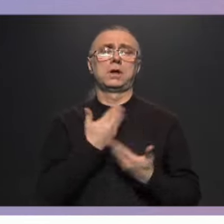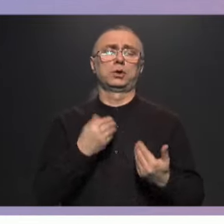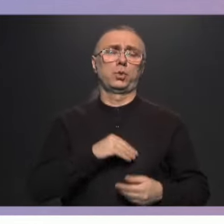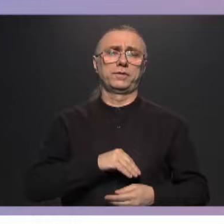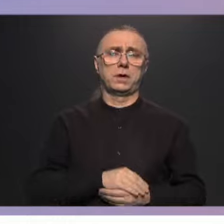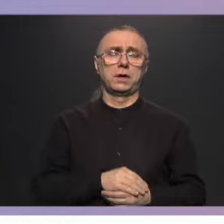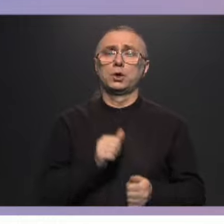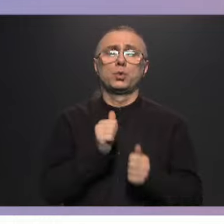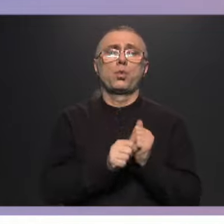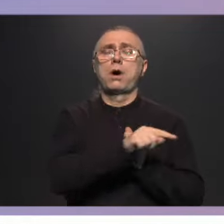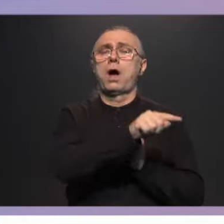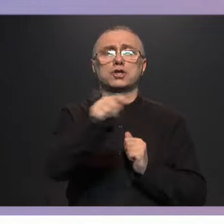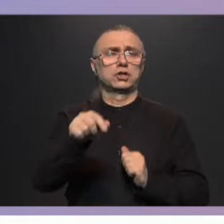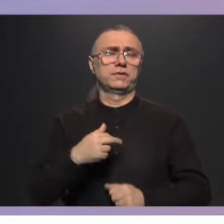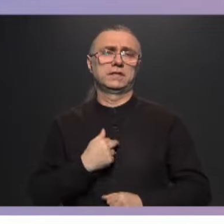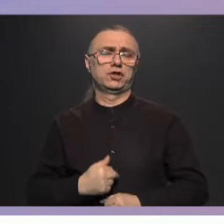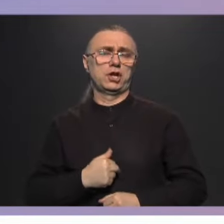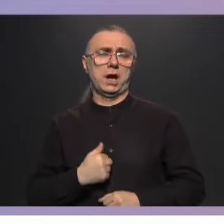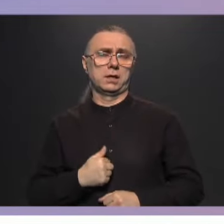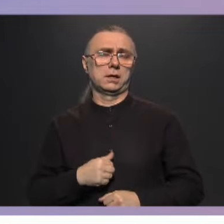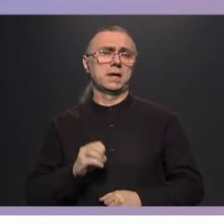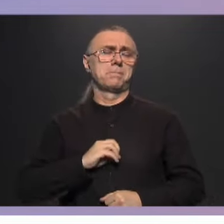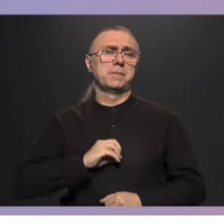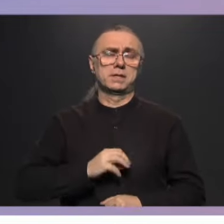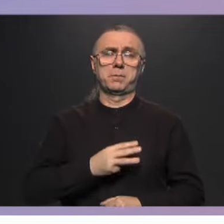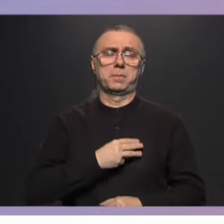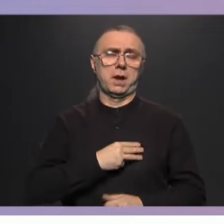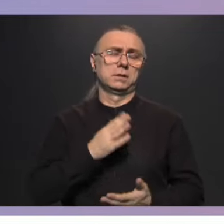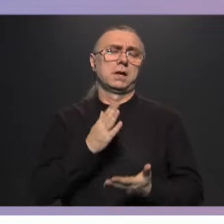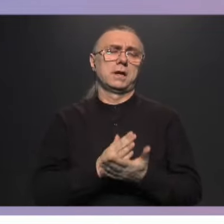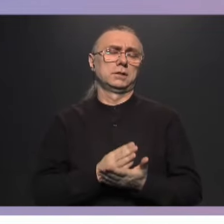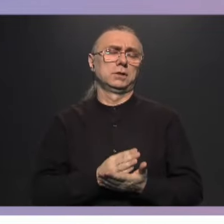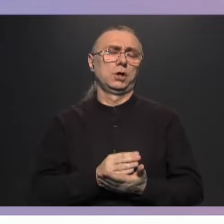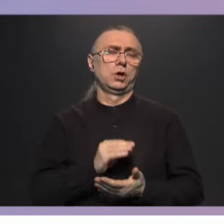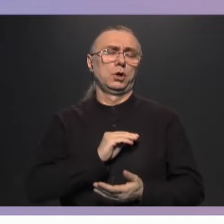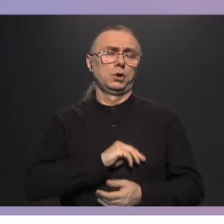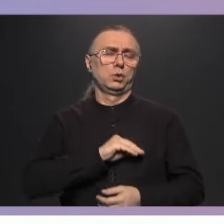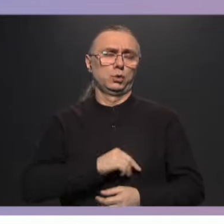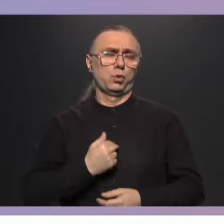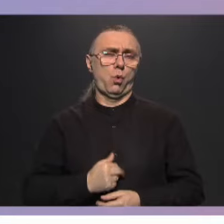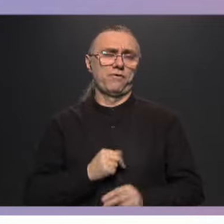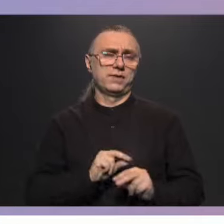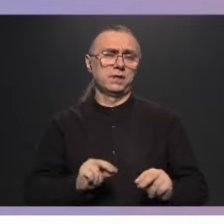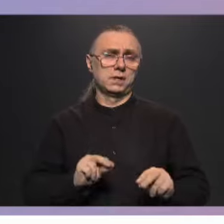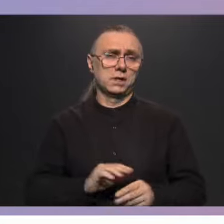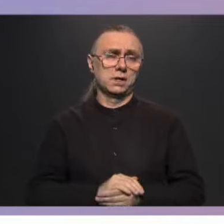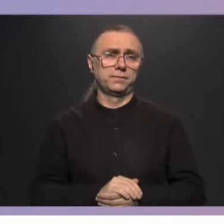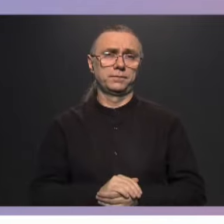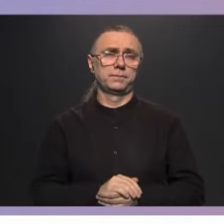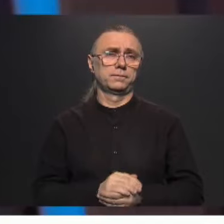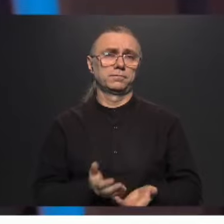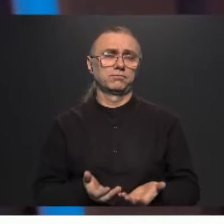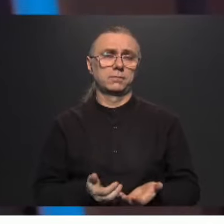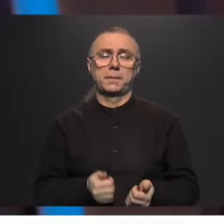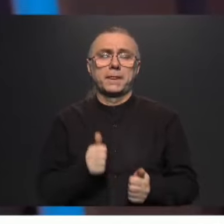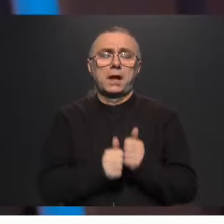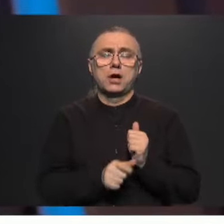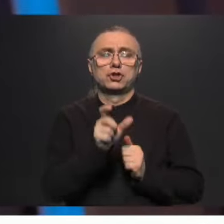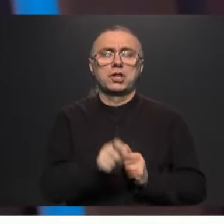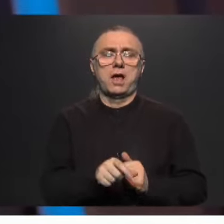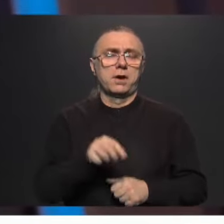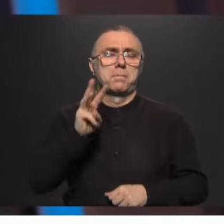епископа, и митрополита есть духовник. Вот. Поэтому это такое сейчас, знаете, не каждый человек миллиардер, вот, и